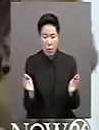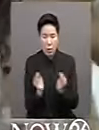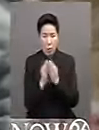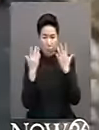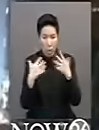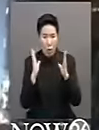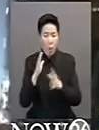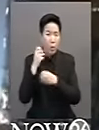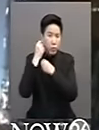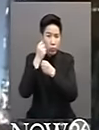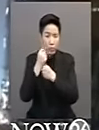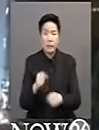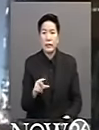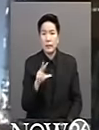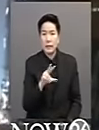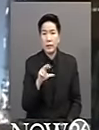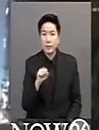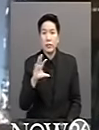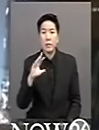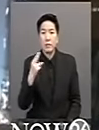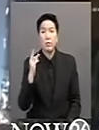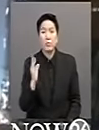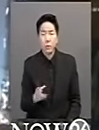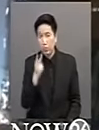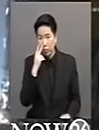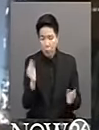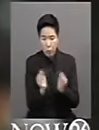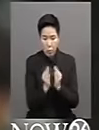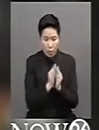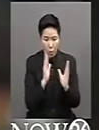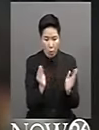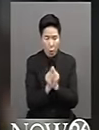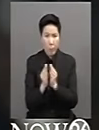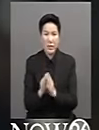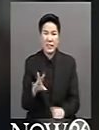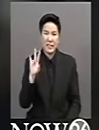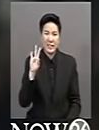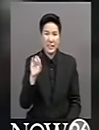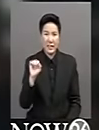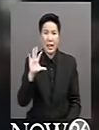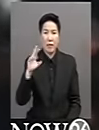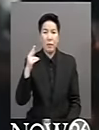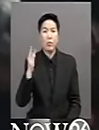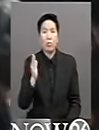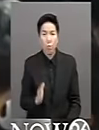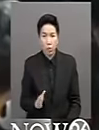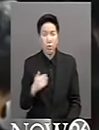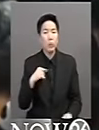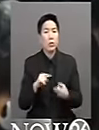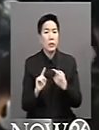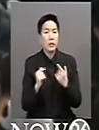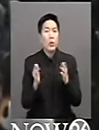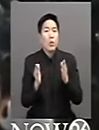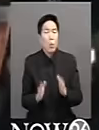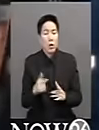ที่โซเนี่ยประมาณ 350,000 คนถ้าสมมุติว่ารวมจากทั่วประเทศเนี่ยจะปาเข้าไปถึง 750,000 คนด้วยกันก็เป็น